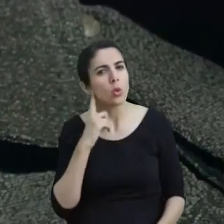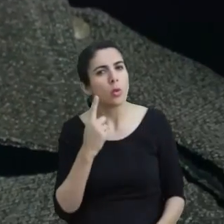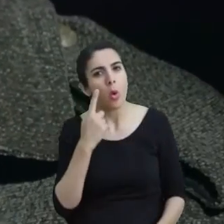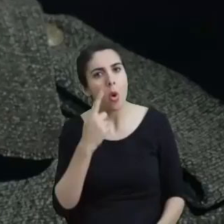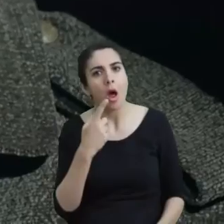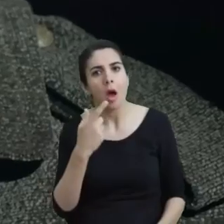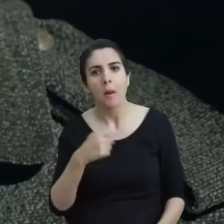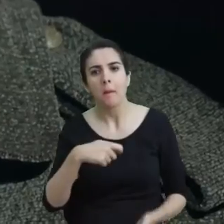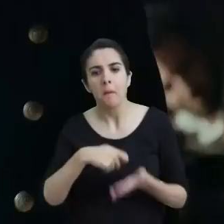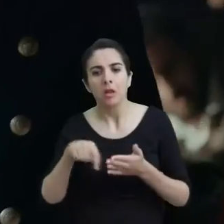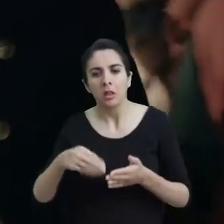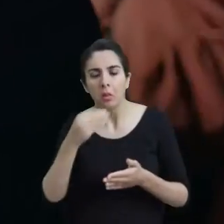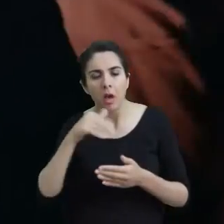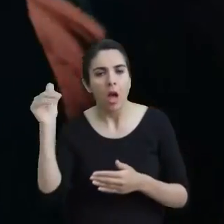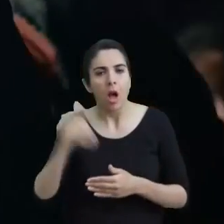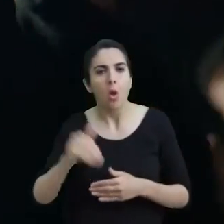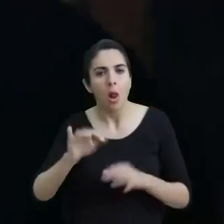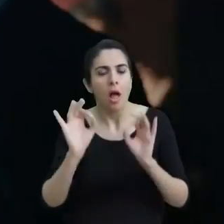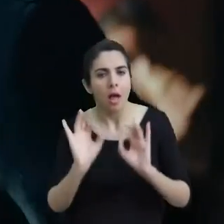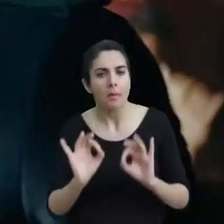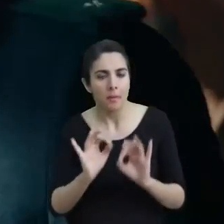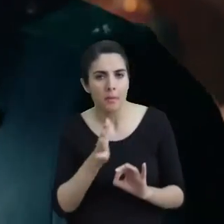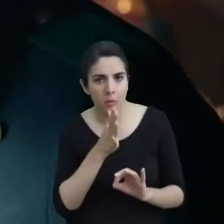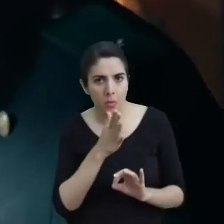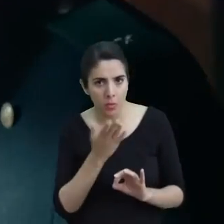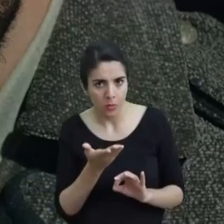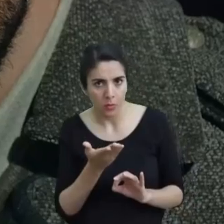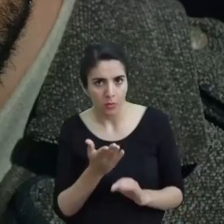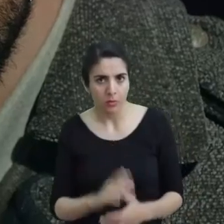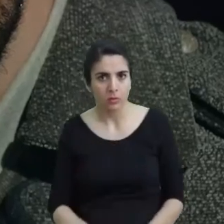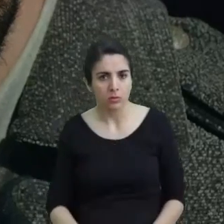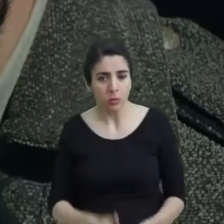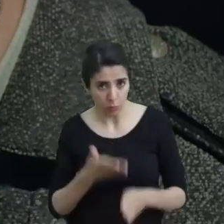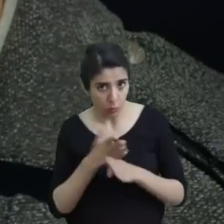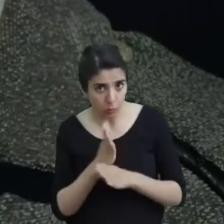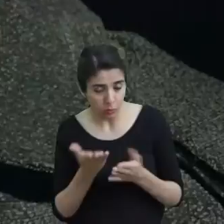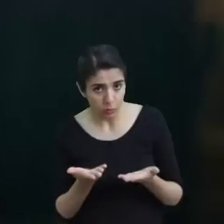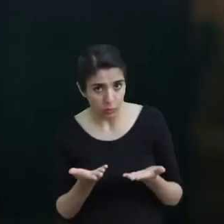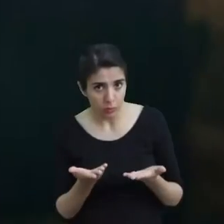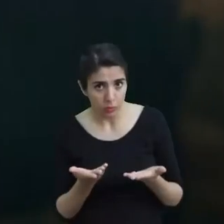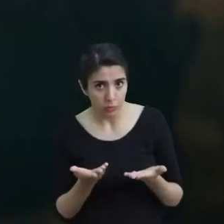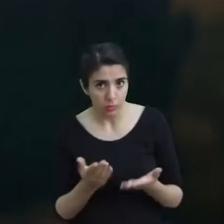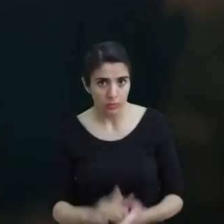duyduğuma göre maaşını burada yiyormuş. Hatırlayamadın demek. Öyle mi?